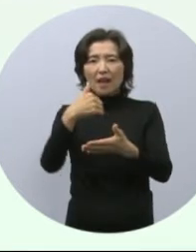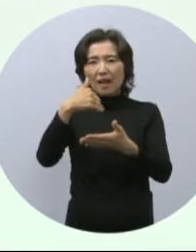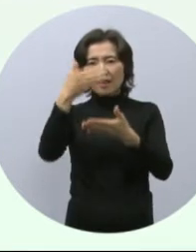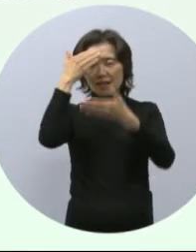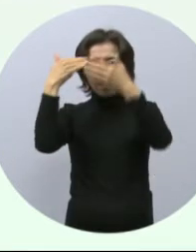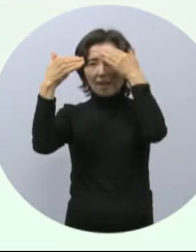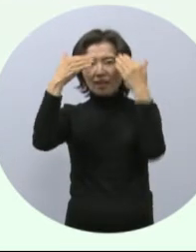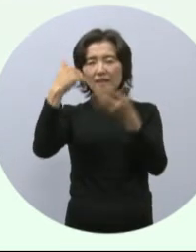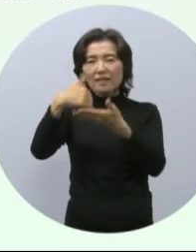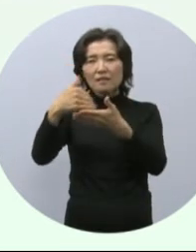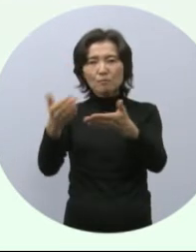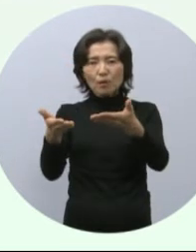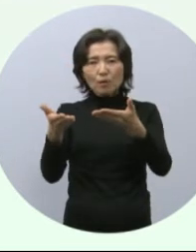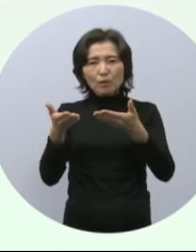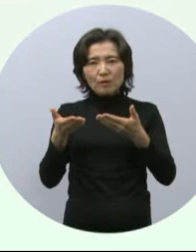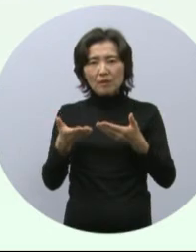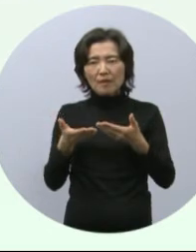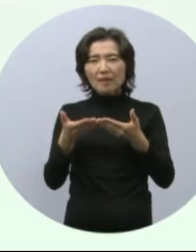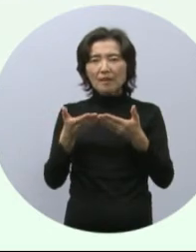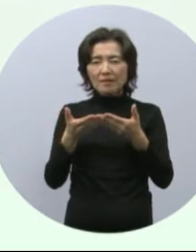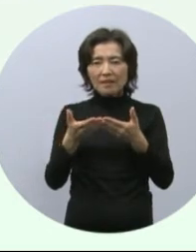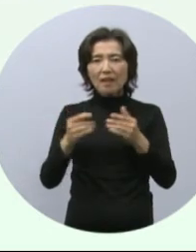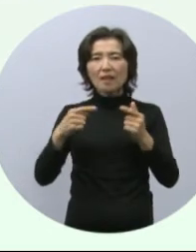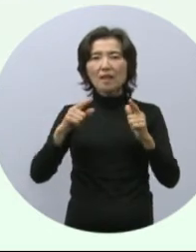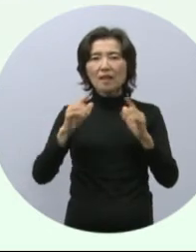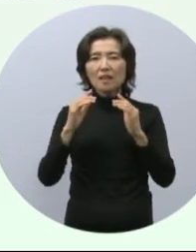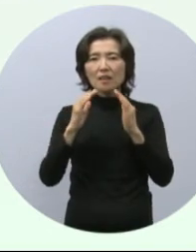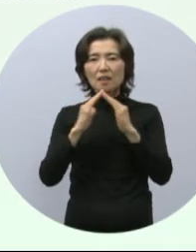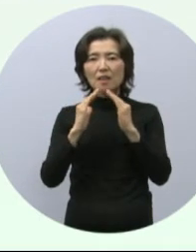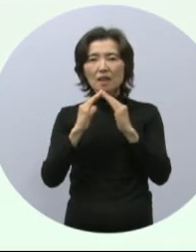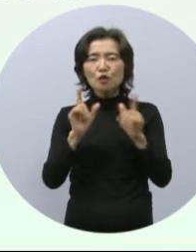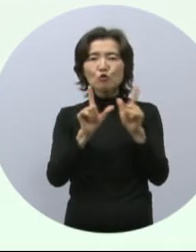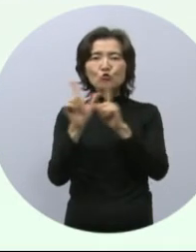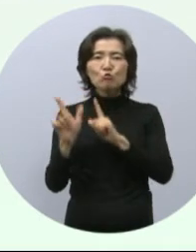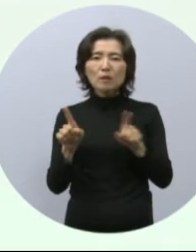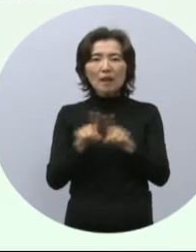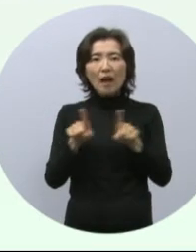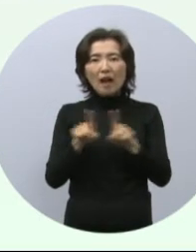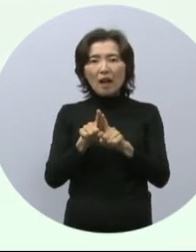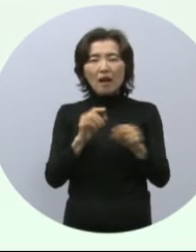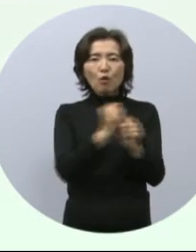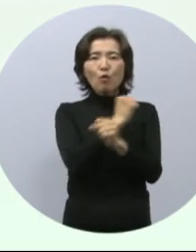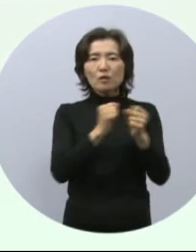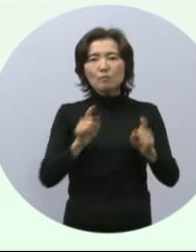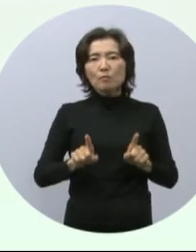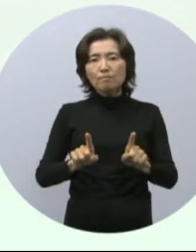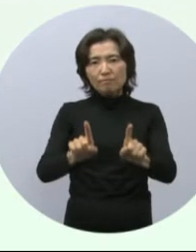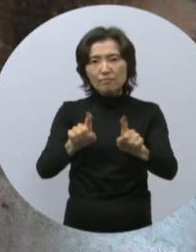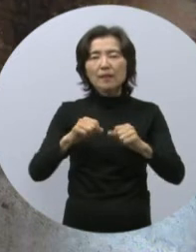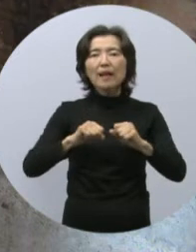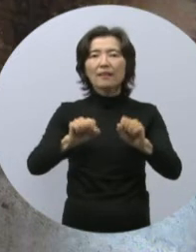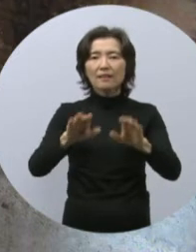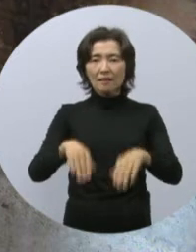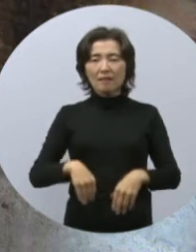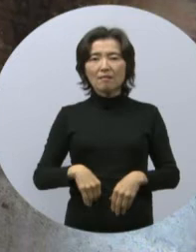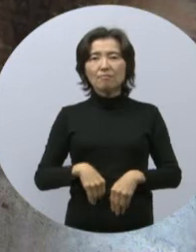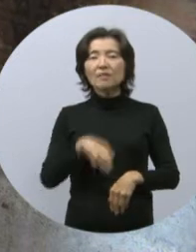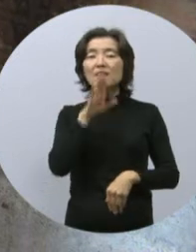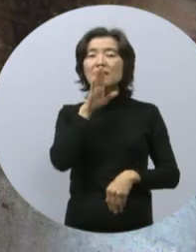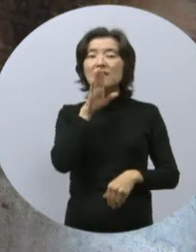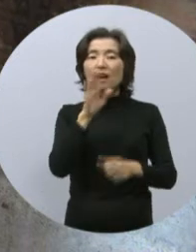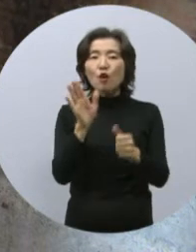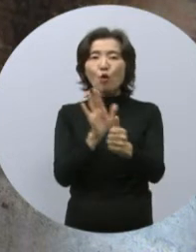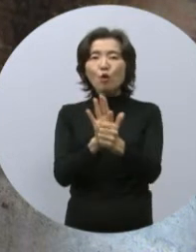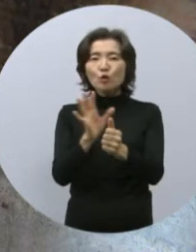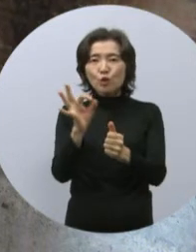宅に住みながら耐震補強工事を行ったそうです。それでは実際に補助制度を利用して耐震補